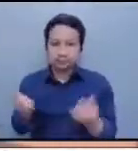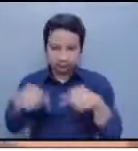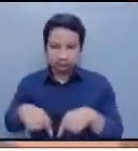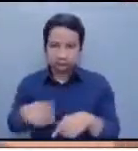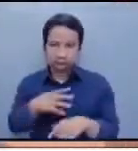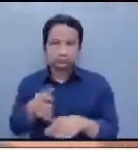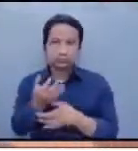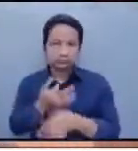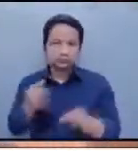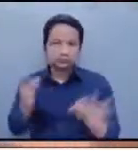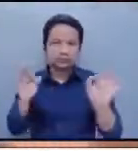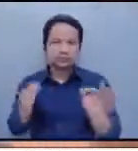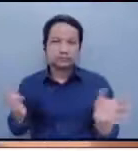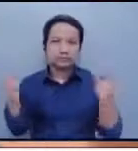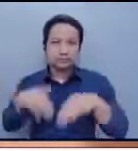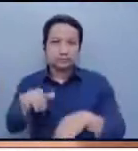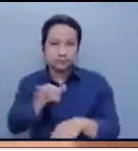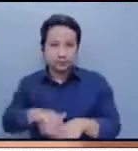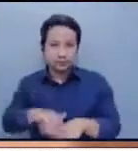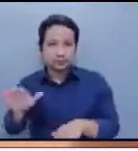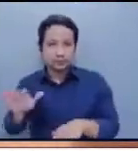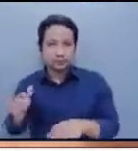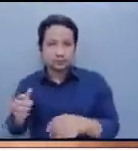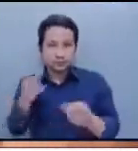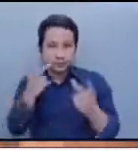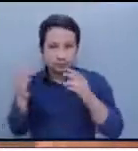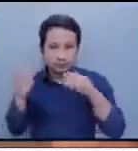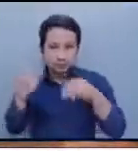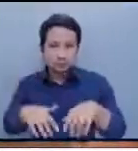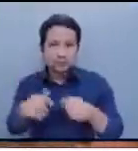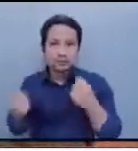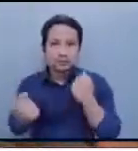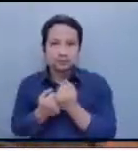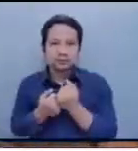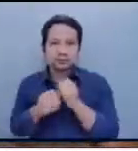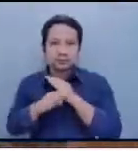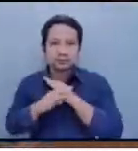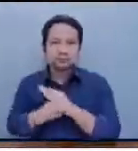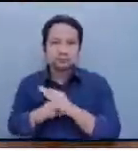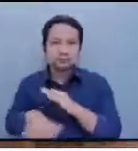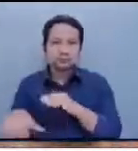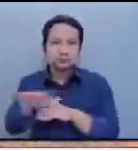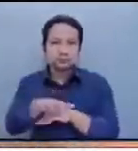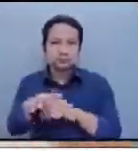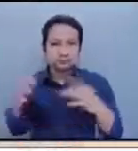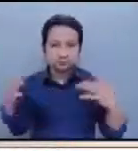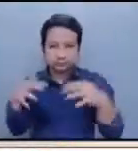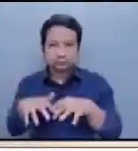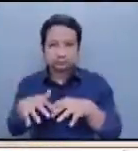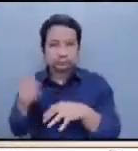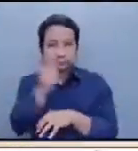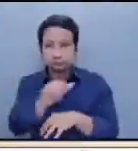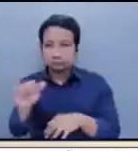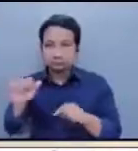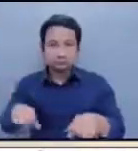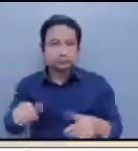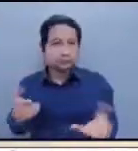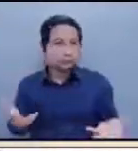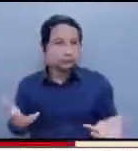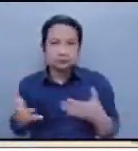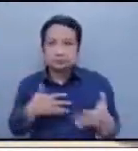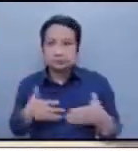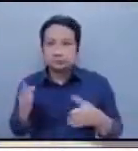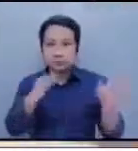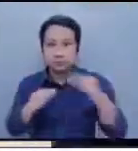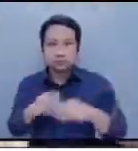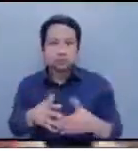country. Parang kami, gusto rin namin pumunta dito at gusto rin namin protektahan. Kung maraming pumunta dito on any other side, wala namang problema yon. Pero wala